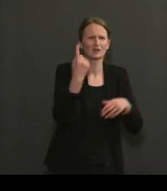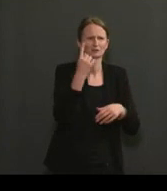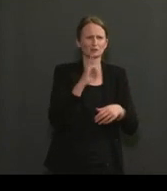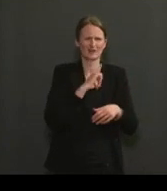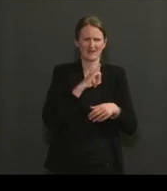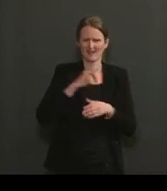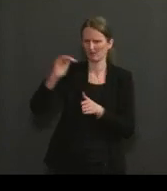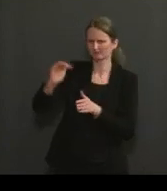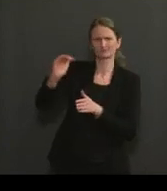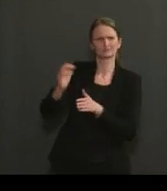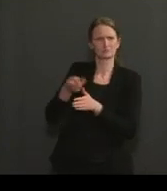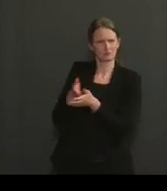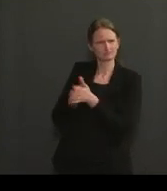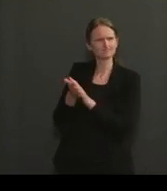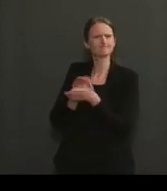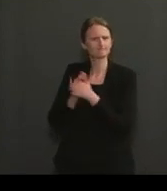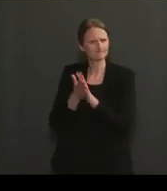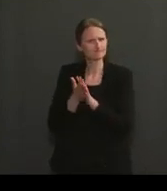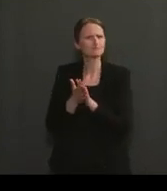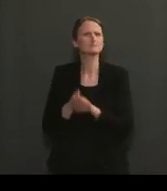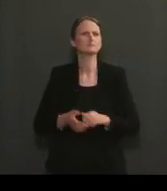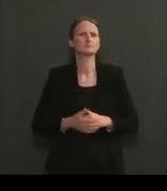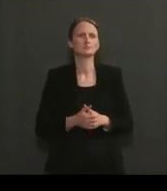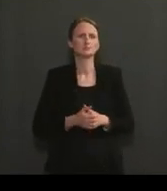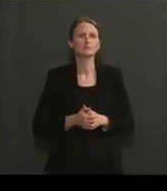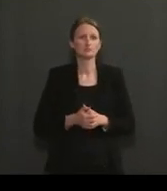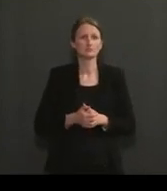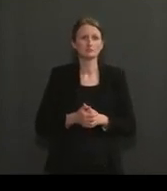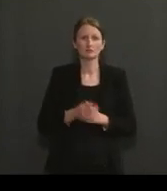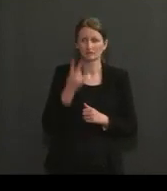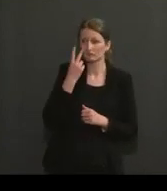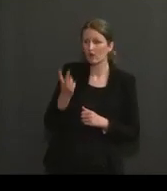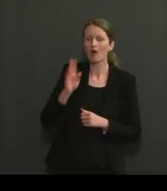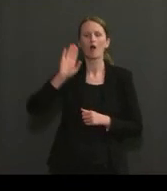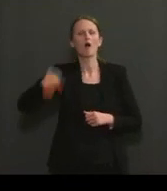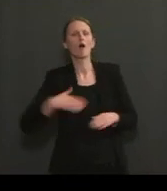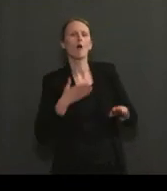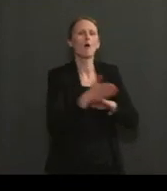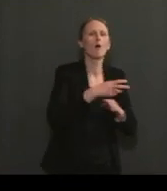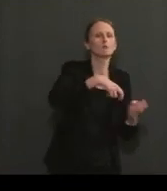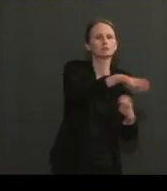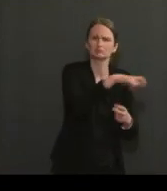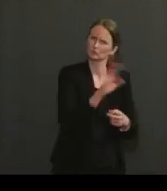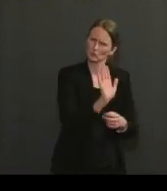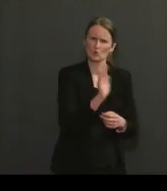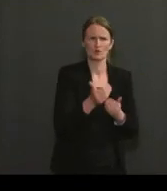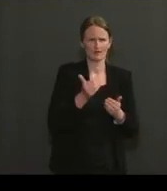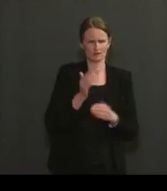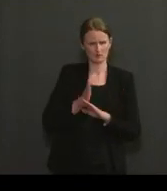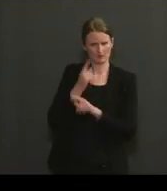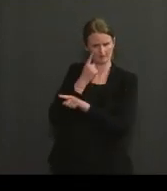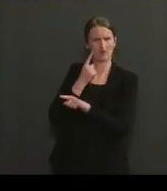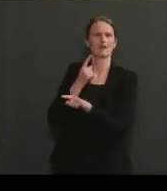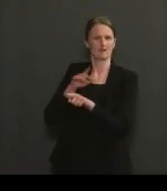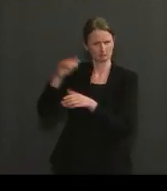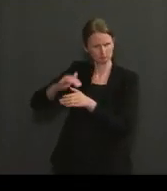eh bien, parfois on a tendance à passer à côté. Resystématisons-le. Lorsque vous arrivez dans un commerce, utilisez le gel